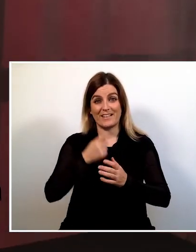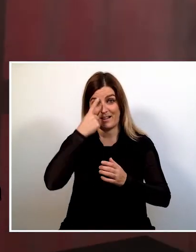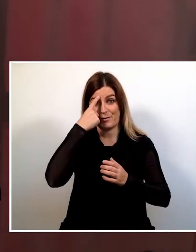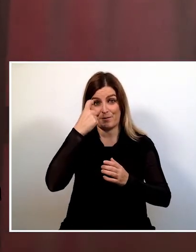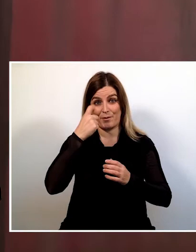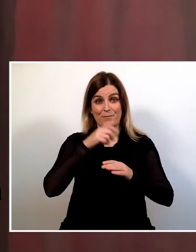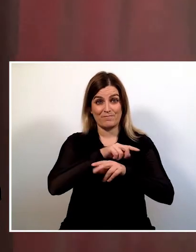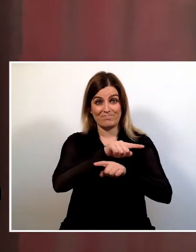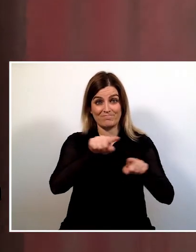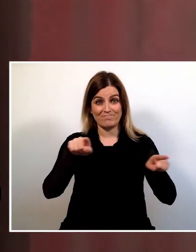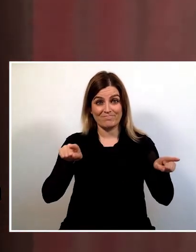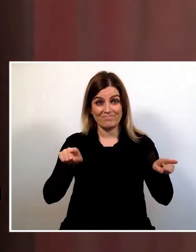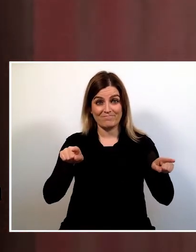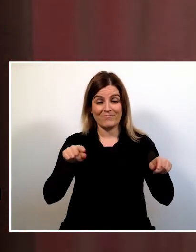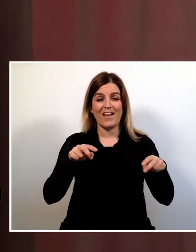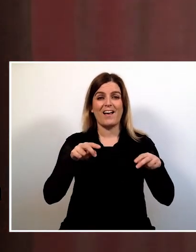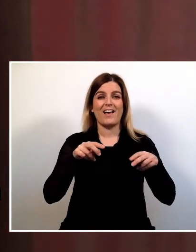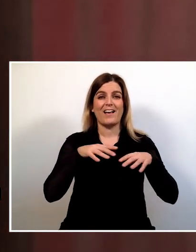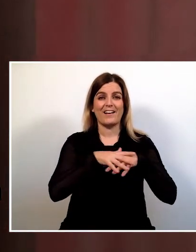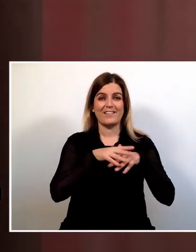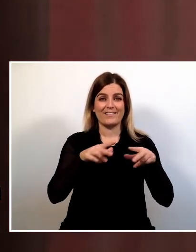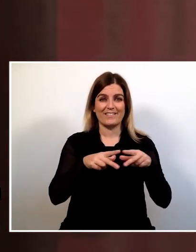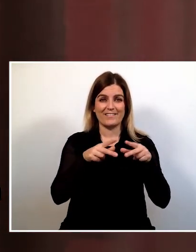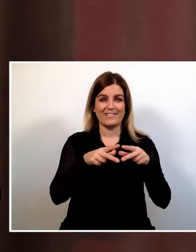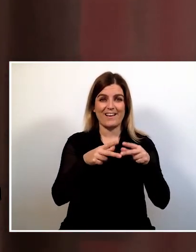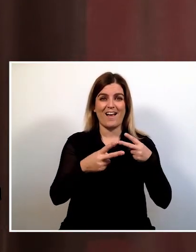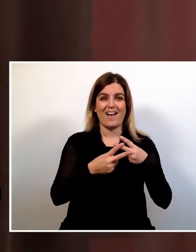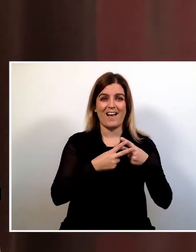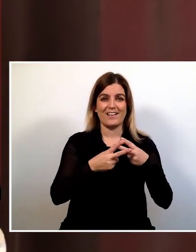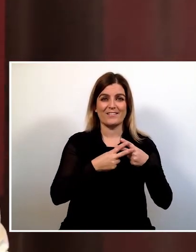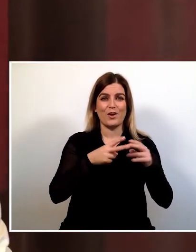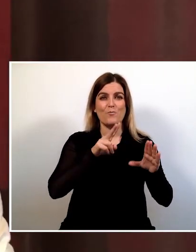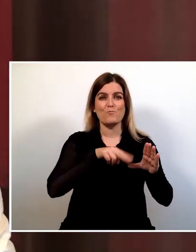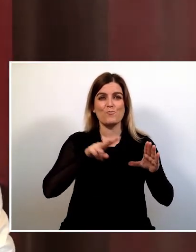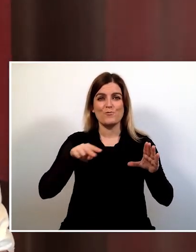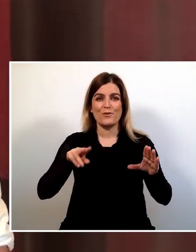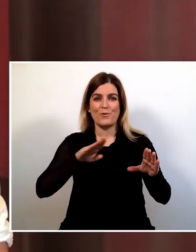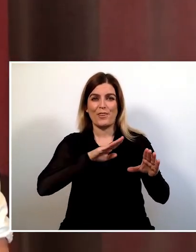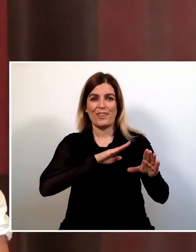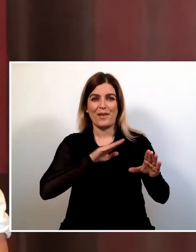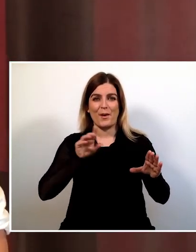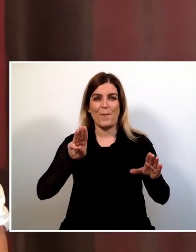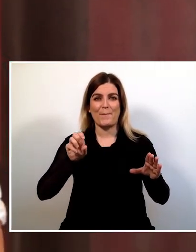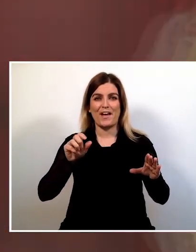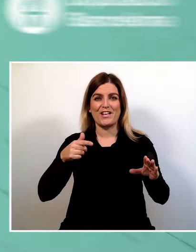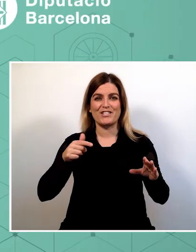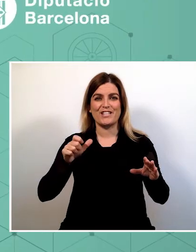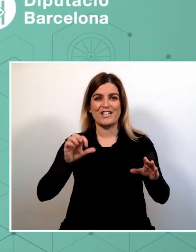compartir la vostra recepta amb el hashtag Museu de la Pagesia. Adeu!